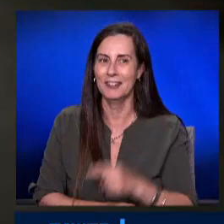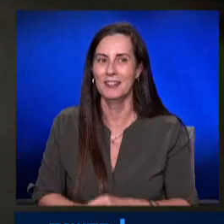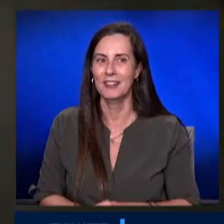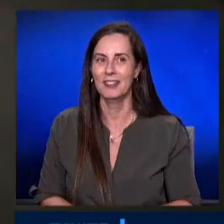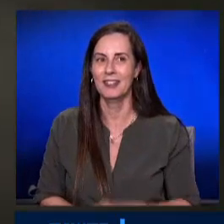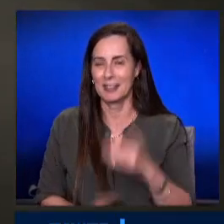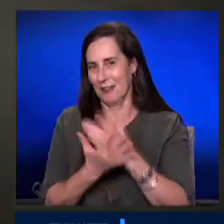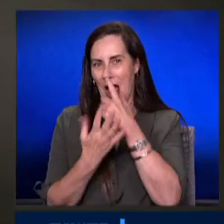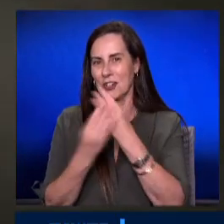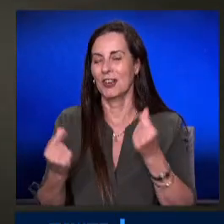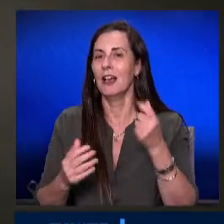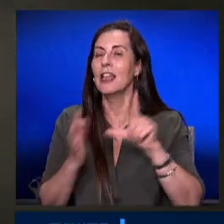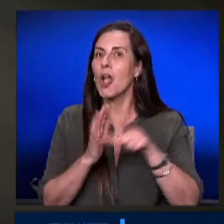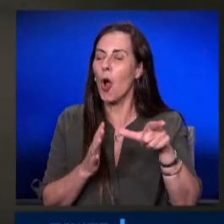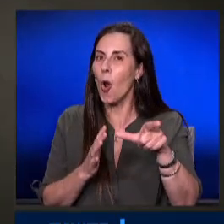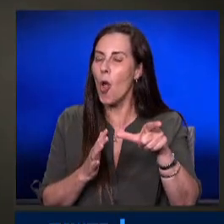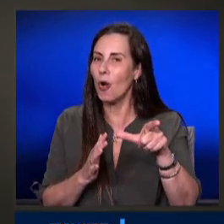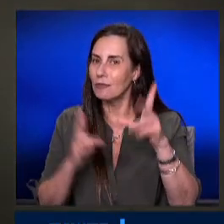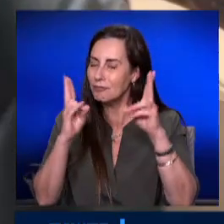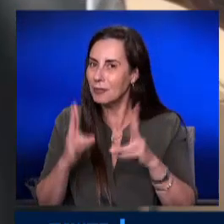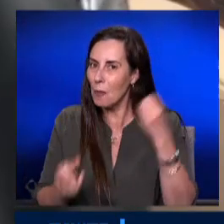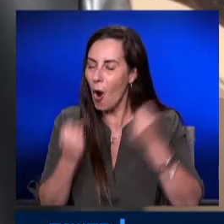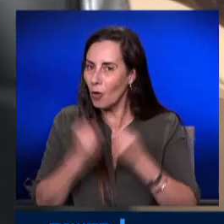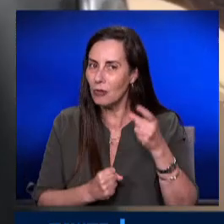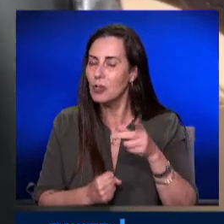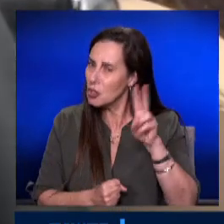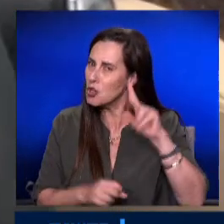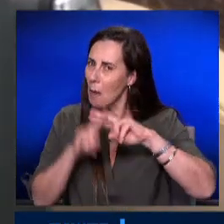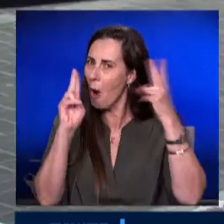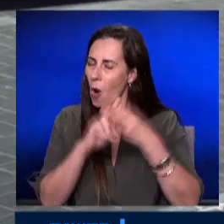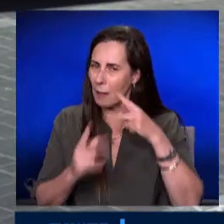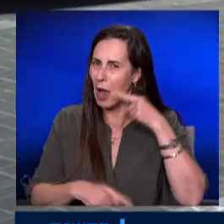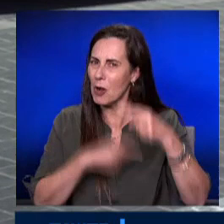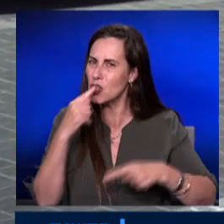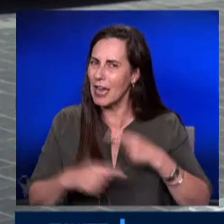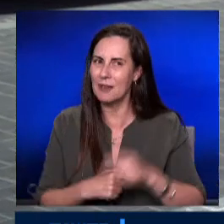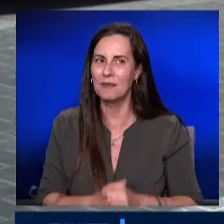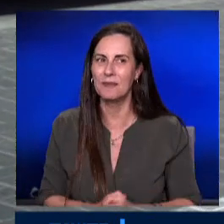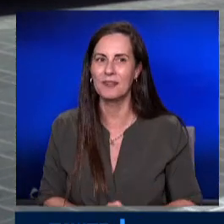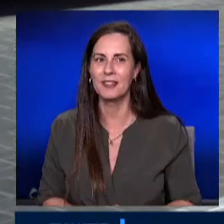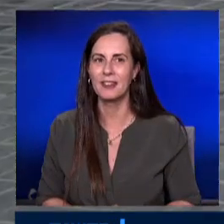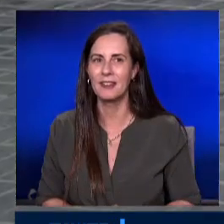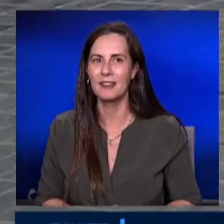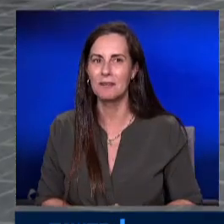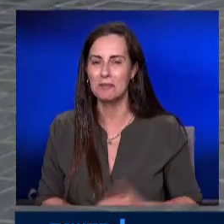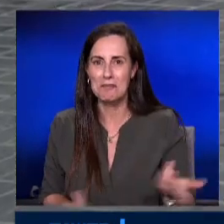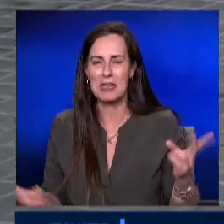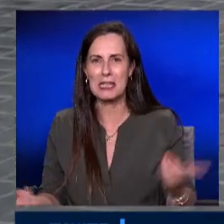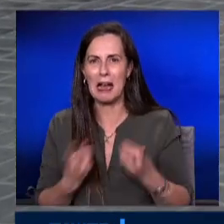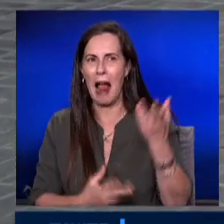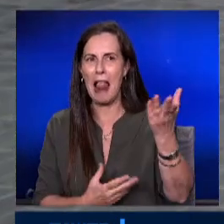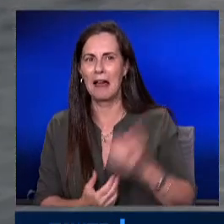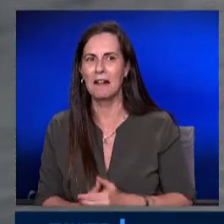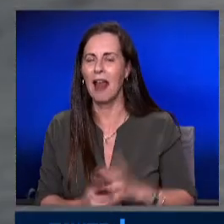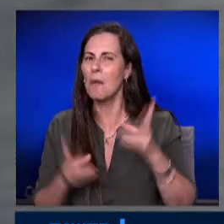מחשיד. טכנולוגיות נהיגה והחניה של כלי רכב מרחוק קיימות בעולם כבר כמה שנים. איזה קל זה? למה